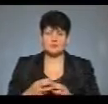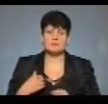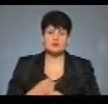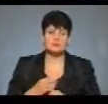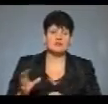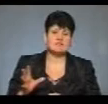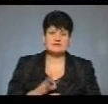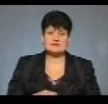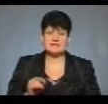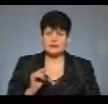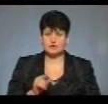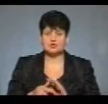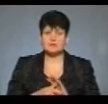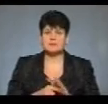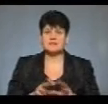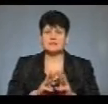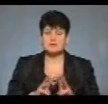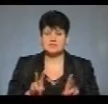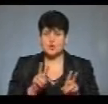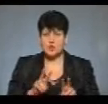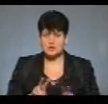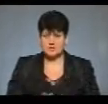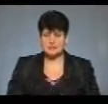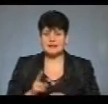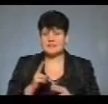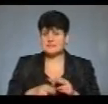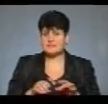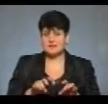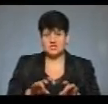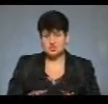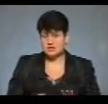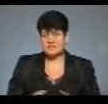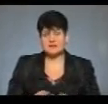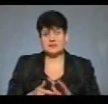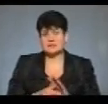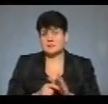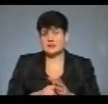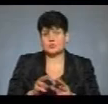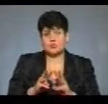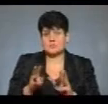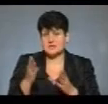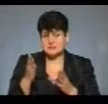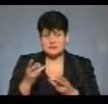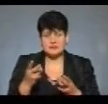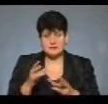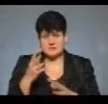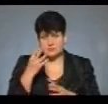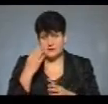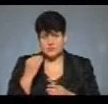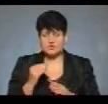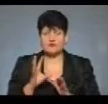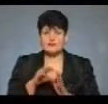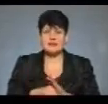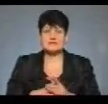для того, щоб Кабінет міністрів розглянув. Кінцеве рішення, звичайно, за Кабінетом міністрів. Не потрібно забувати, що внесені зміни до закону